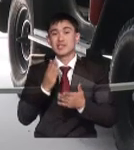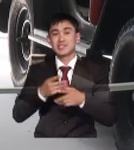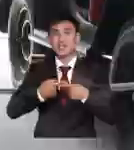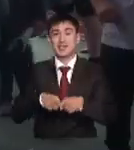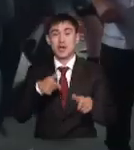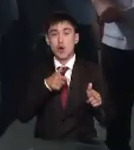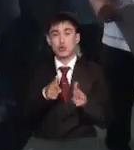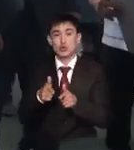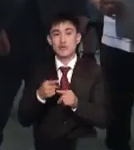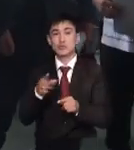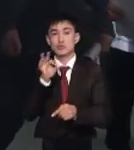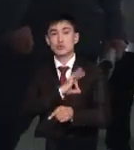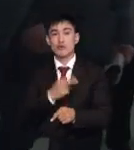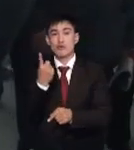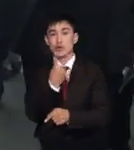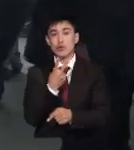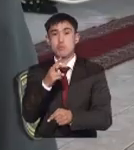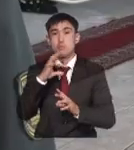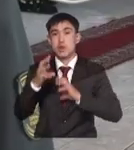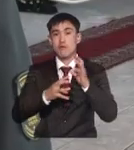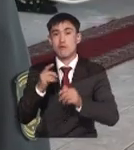использованные во время Второй мировой